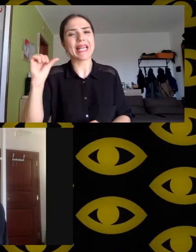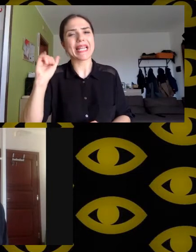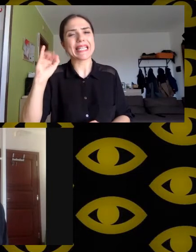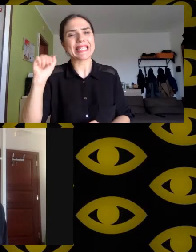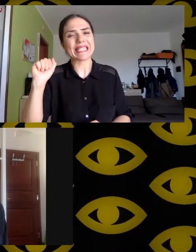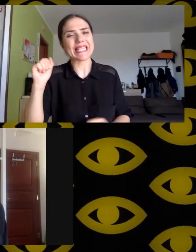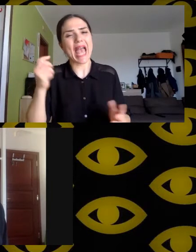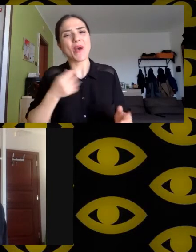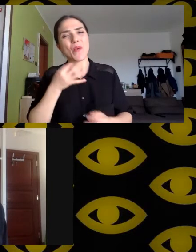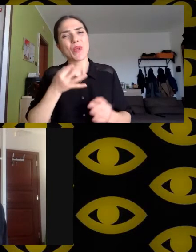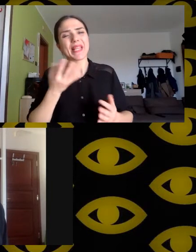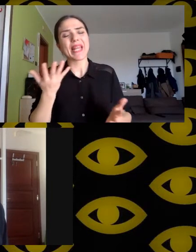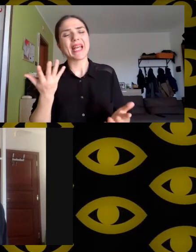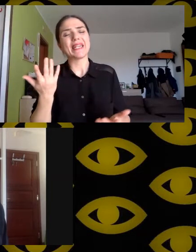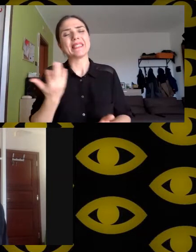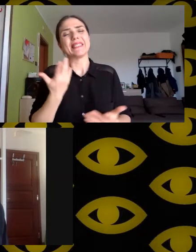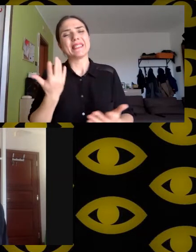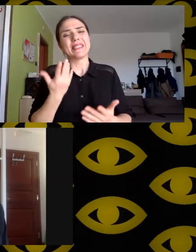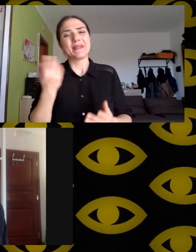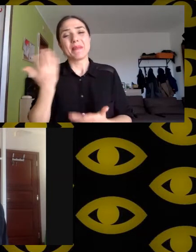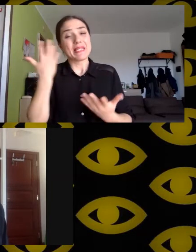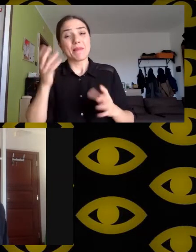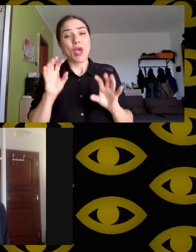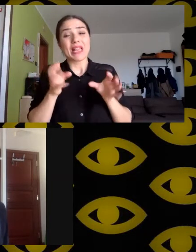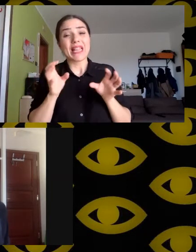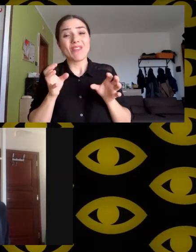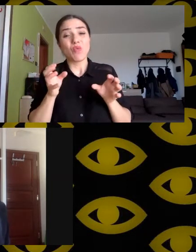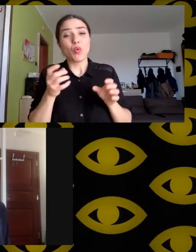sbagliato di raccontare la disabilità,